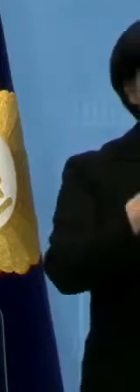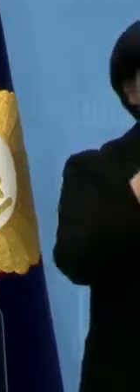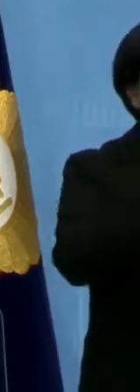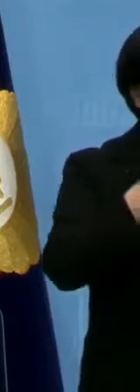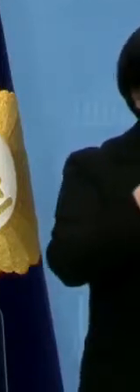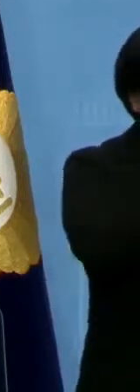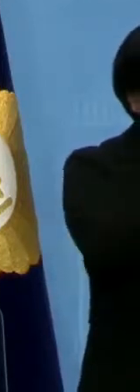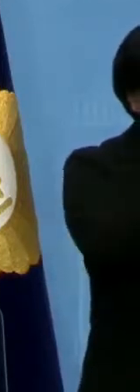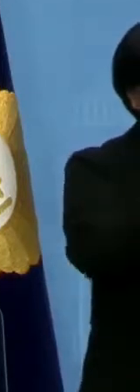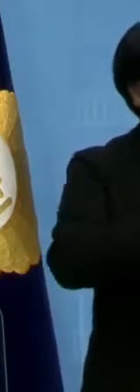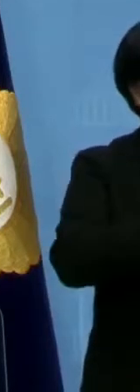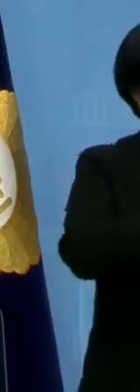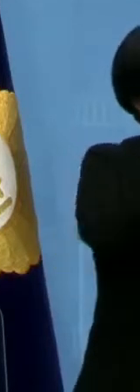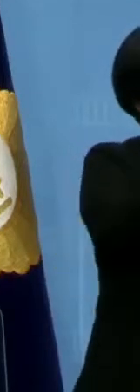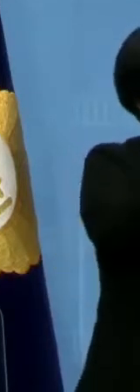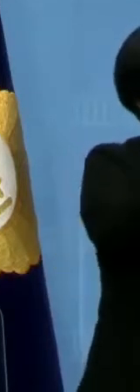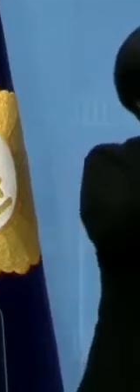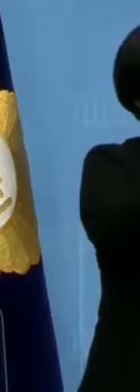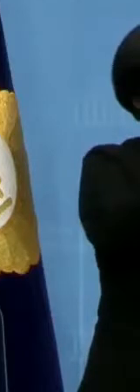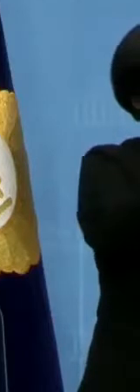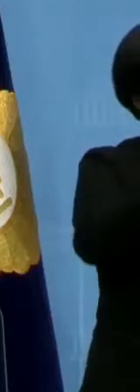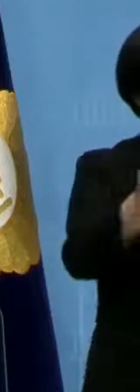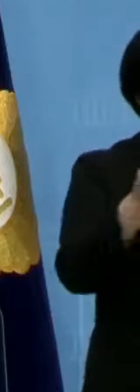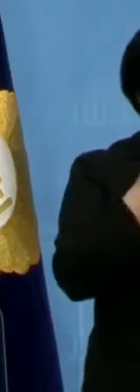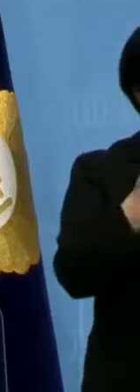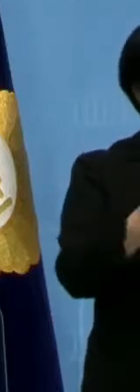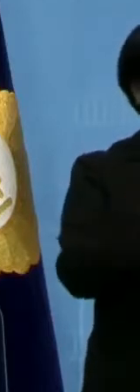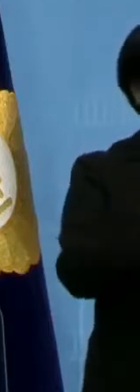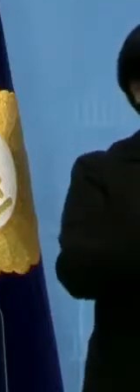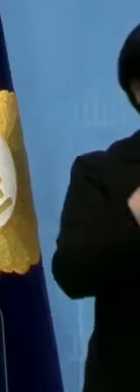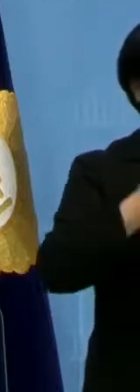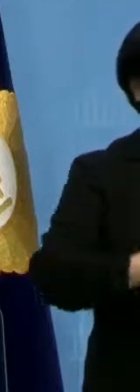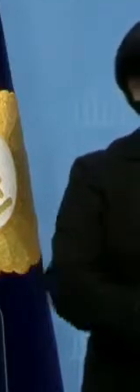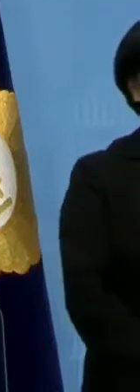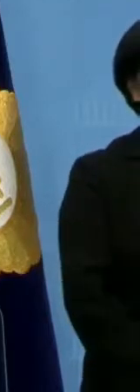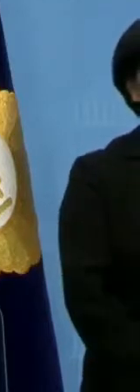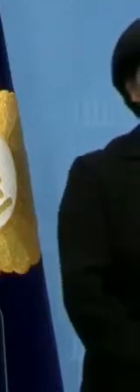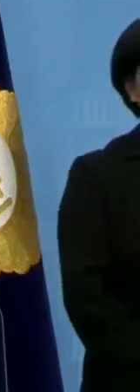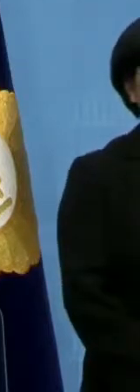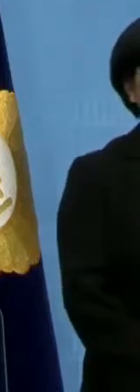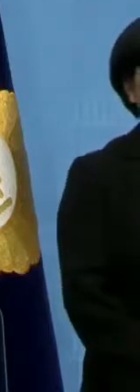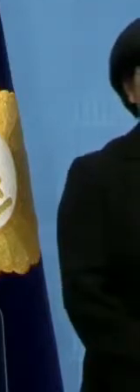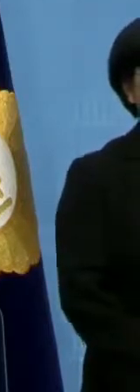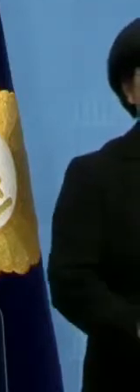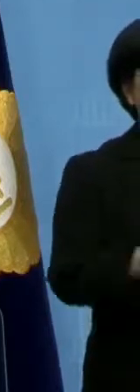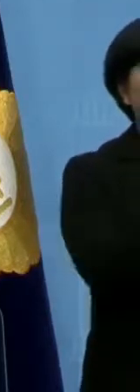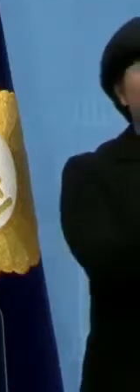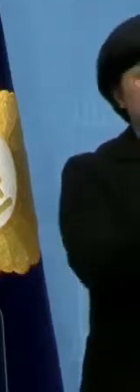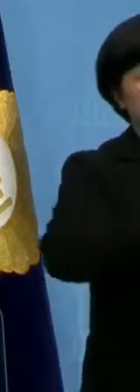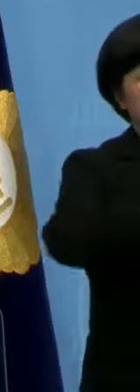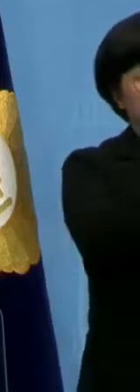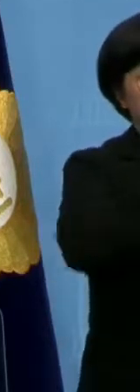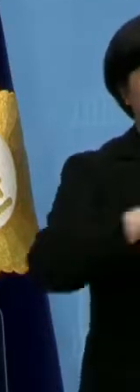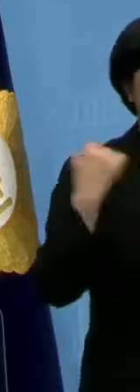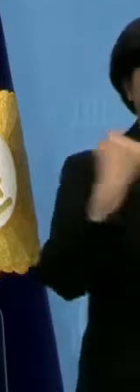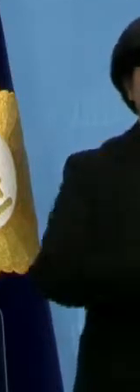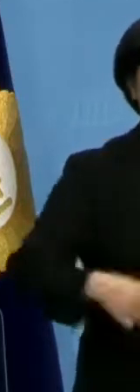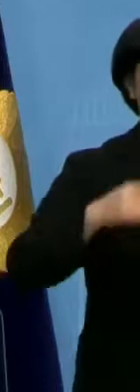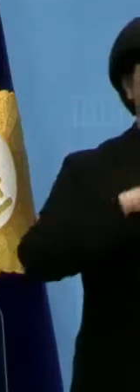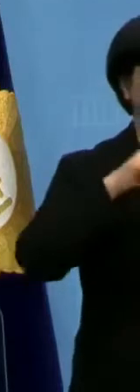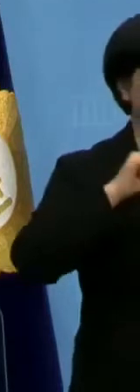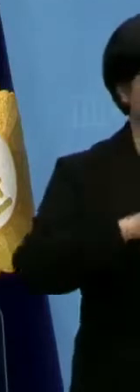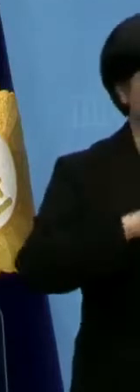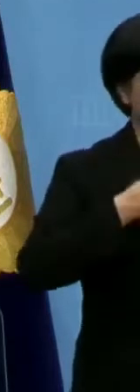반드시 통과시킬 수 있게 힘을 모아 주십시오. 쌍용차 노동자들의 몸과